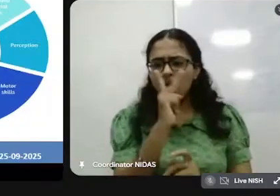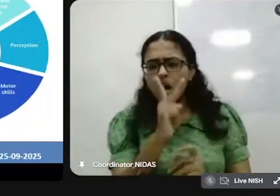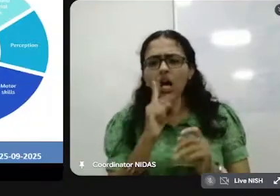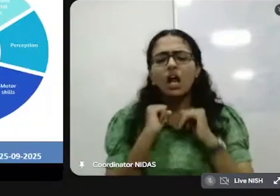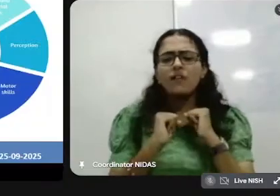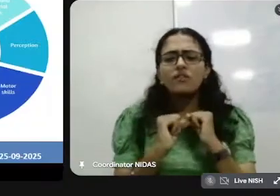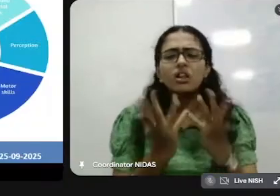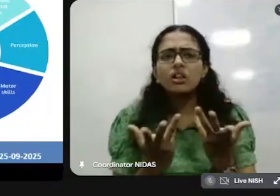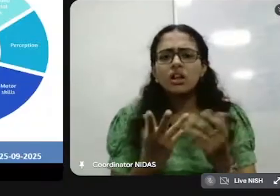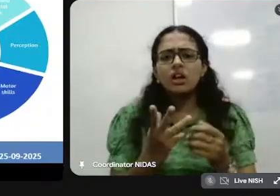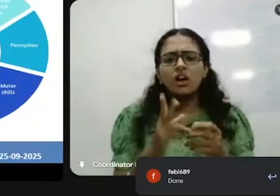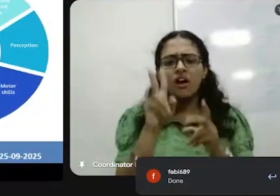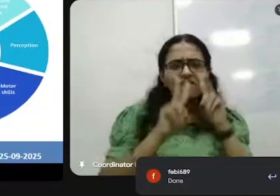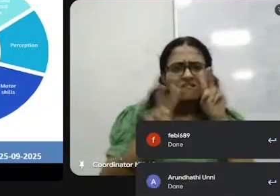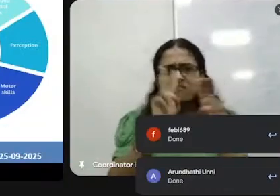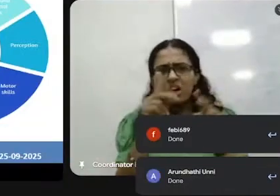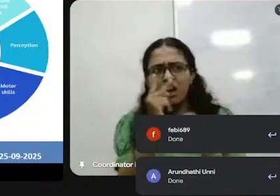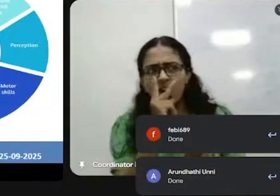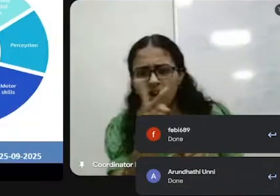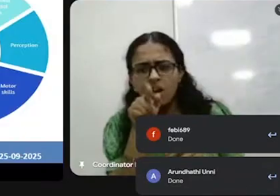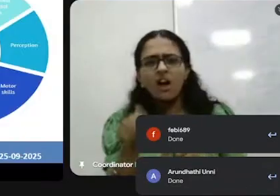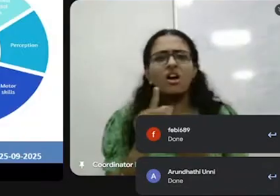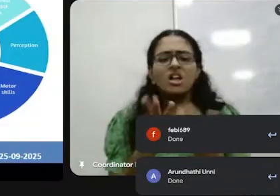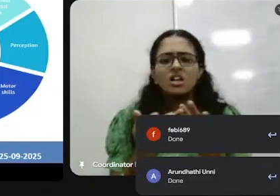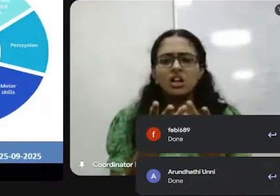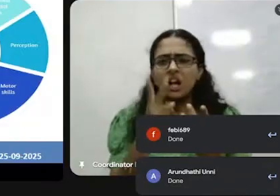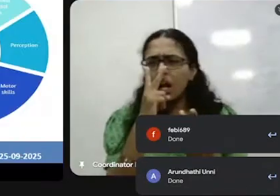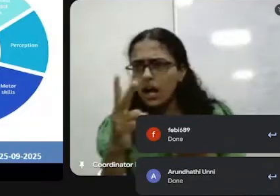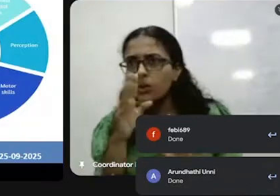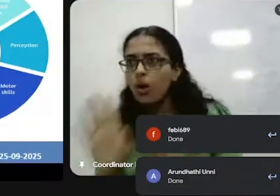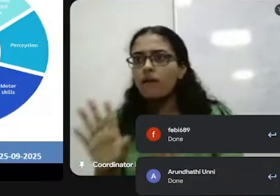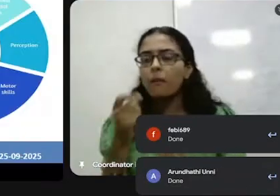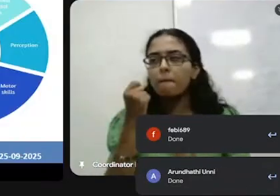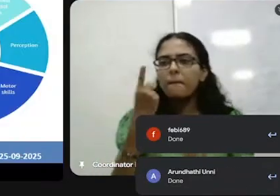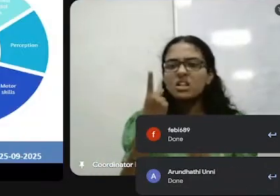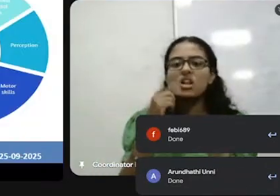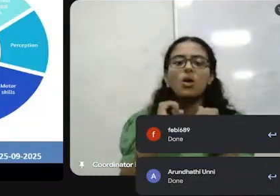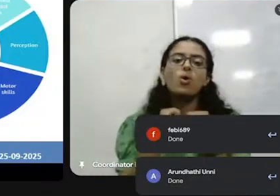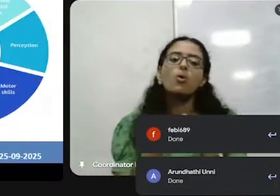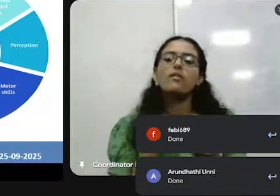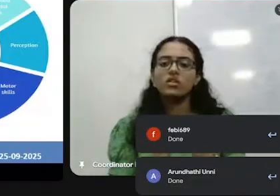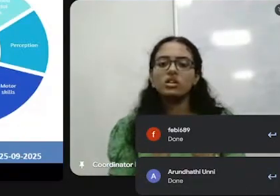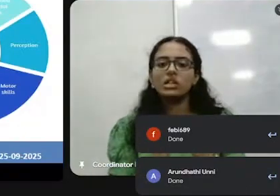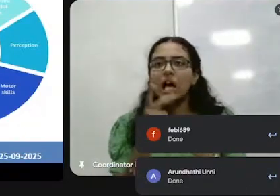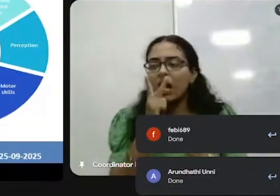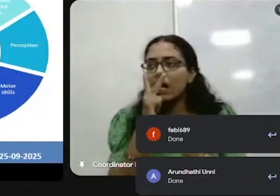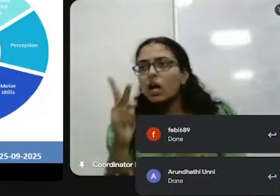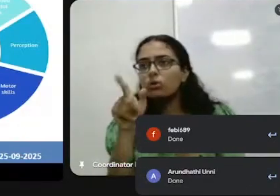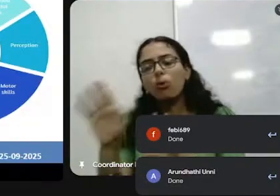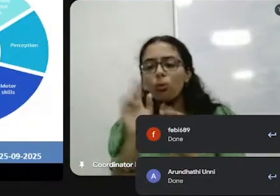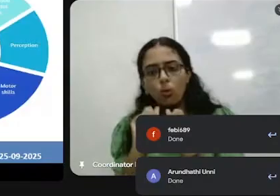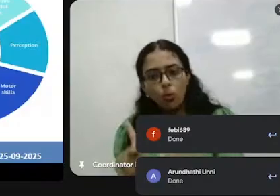സംബന്ധമായിട്ടുള്ള ബുദ്ധിമുട്ടുകൾ ഉദ്ദേശിക്കുന്നത് കാഴ്ചയില്ലെന്നുള്ളതല്ല, കണ്ടിട്ട് കാര്യങ്ങൾ മനസ്സിലാക്കാൻ അല്ലെ ഗ്രഹിക്കാനുള്ള ബുദ്ധിമുട്ടുകളാണ്